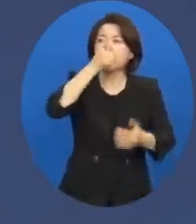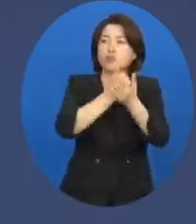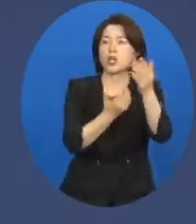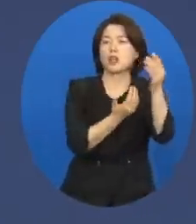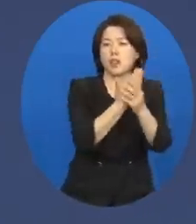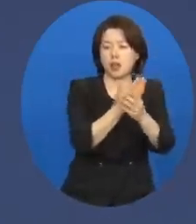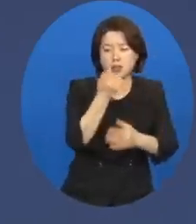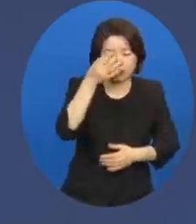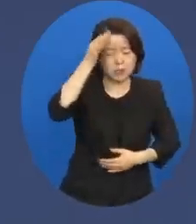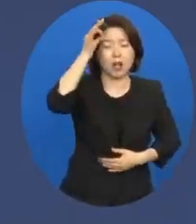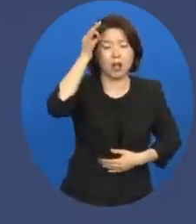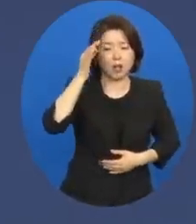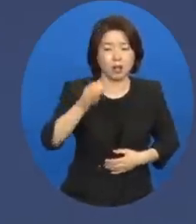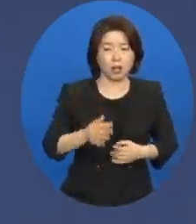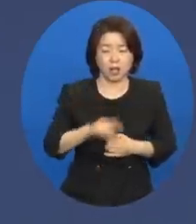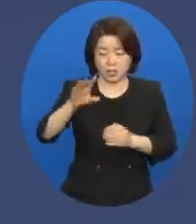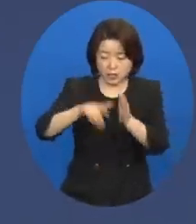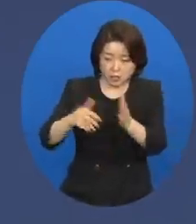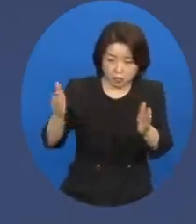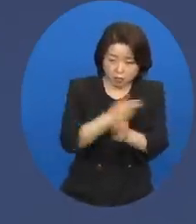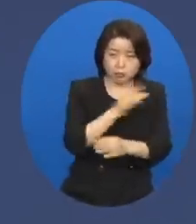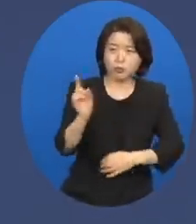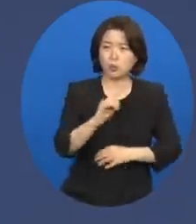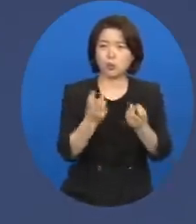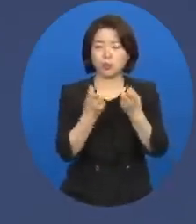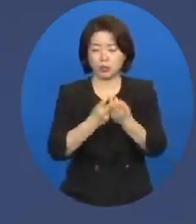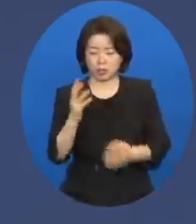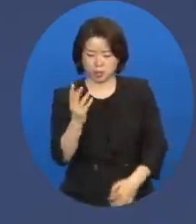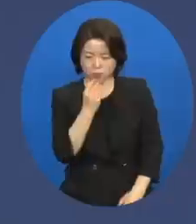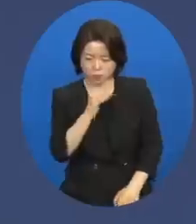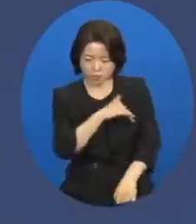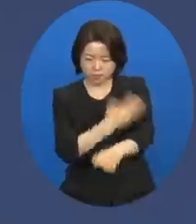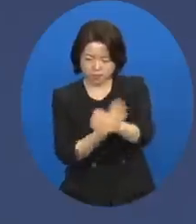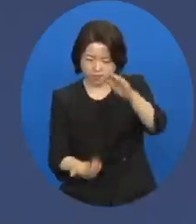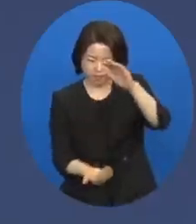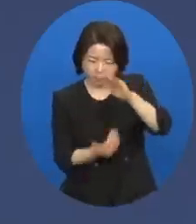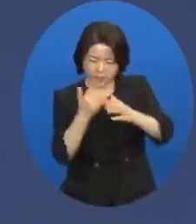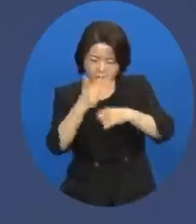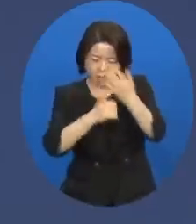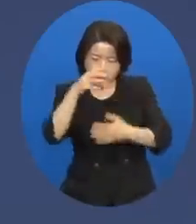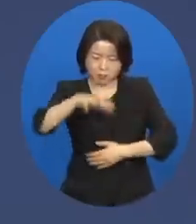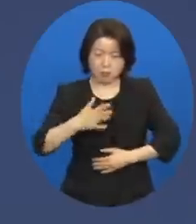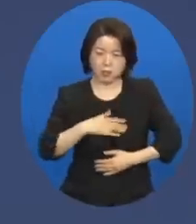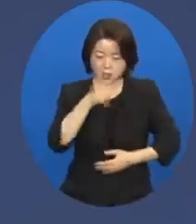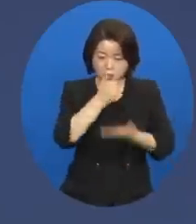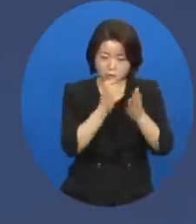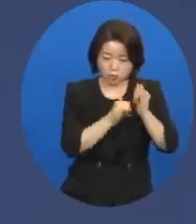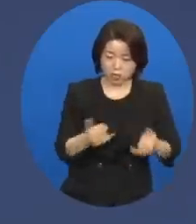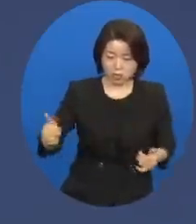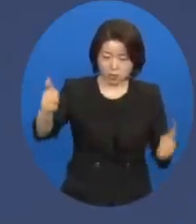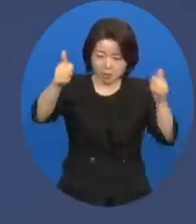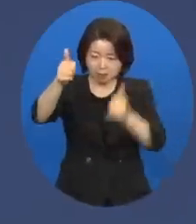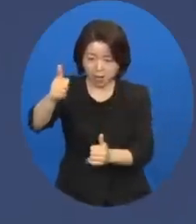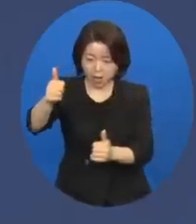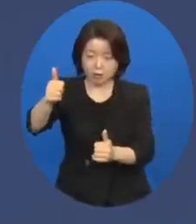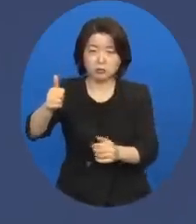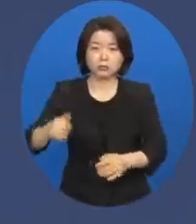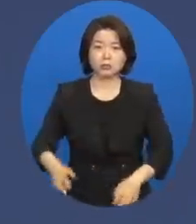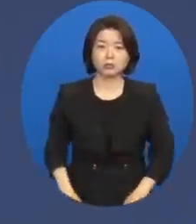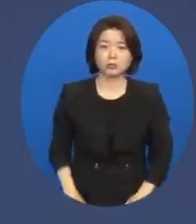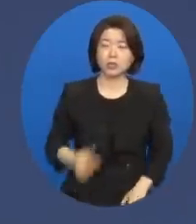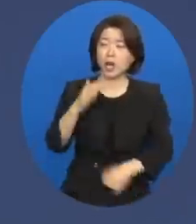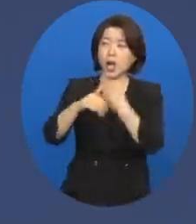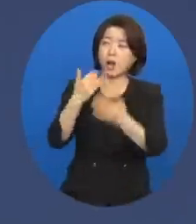사실은 그때로부터 어떻게 이 거룩하고 전능한 하나님 앞에 죄인이 섰는데 하나님을 알게 되고